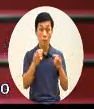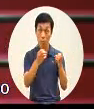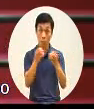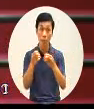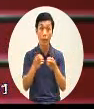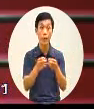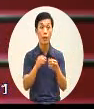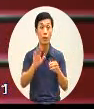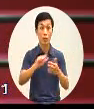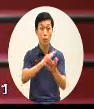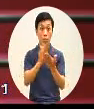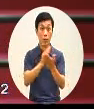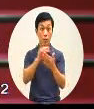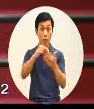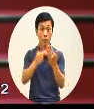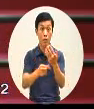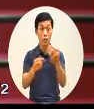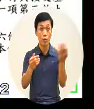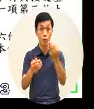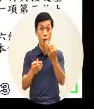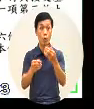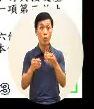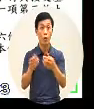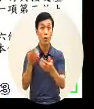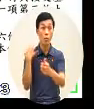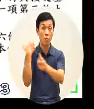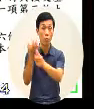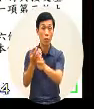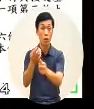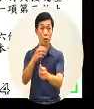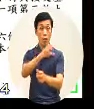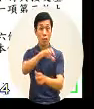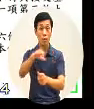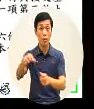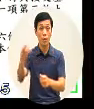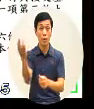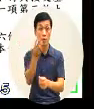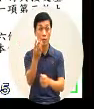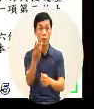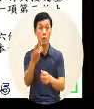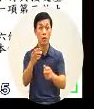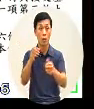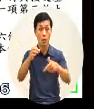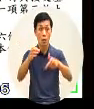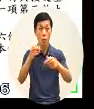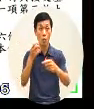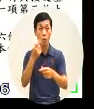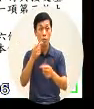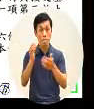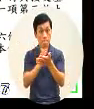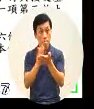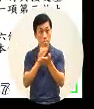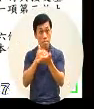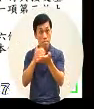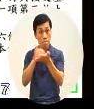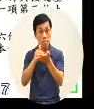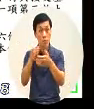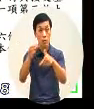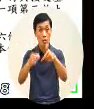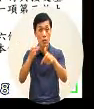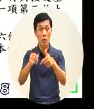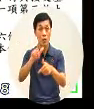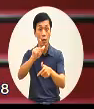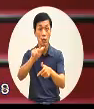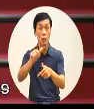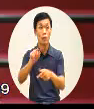第九条，委托三家估价师，这是市价是不是？是不是？